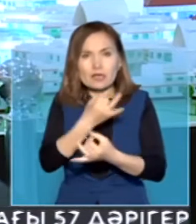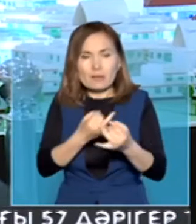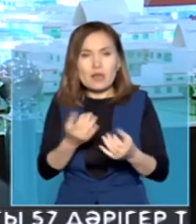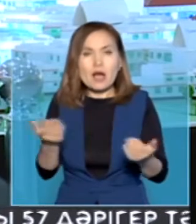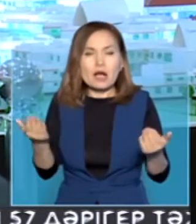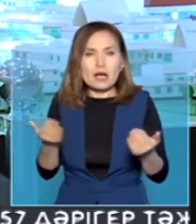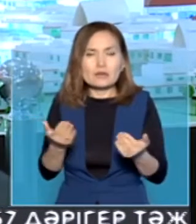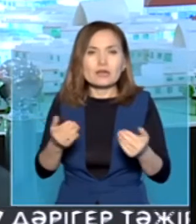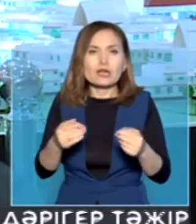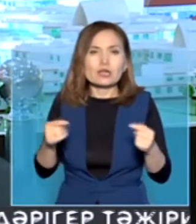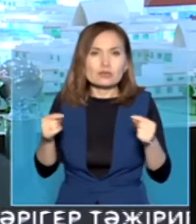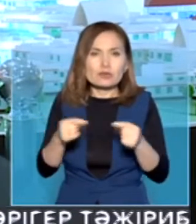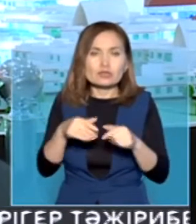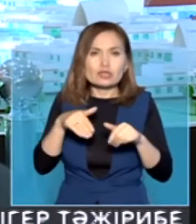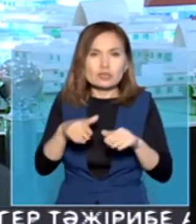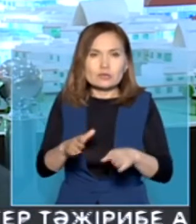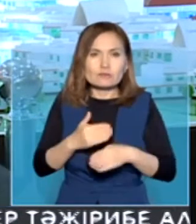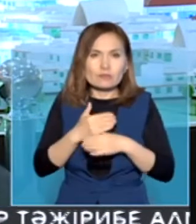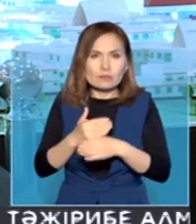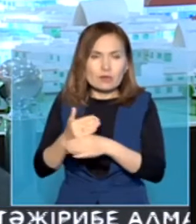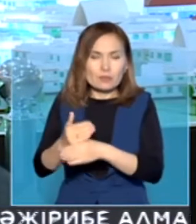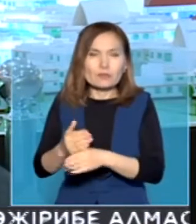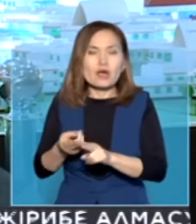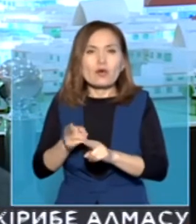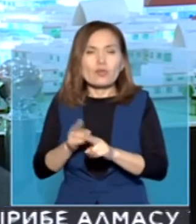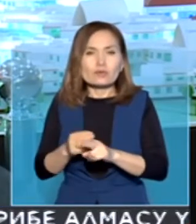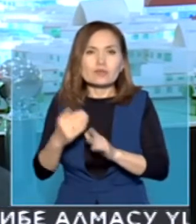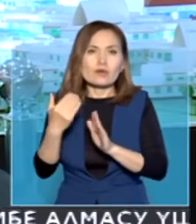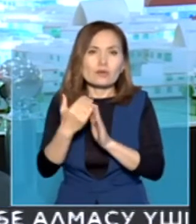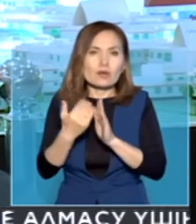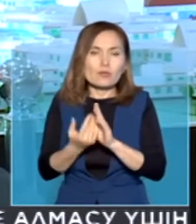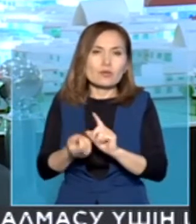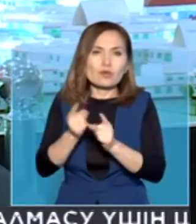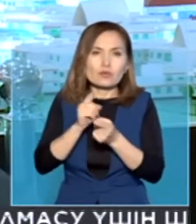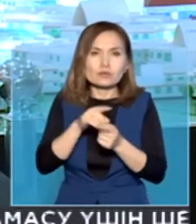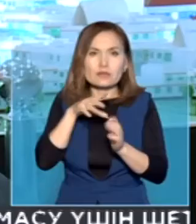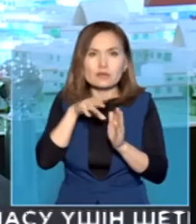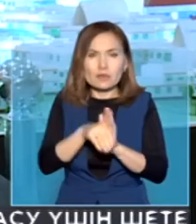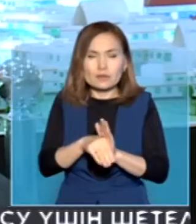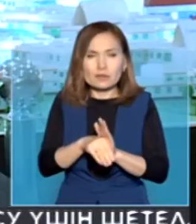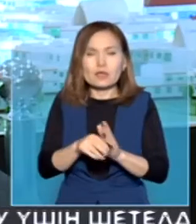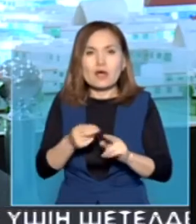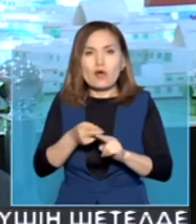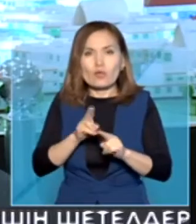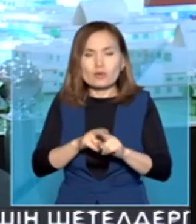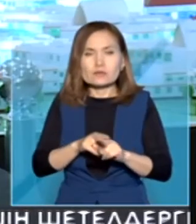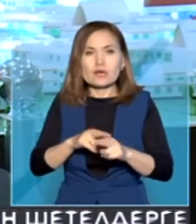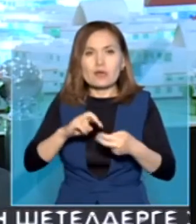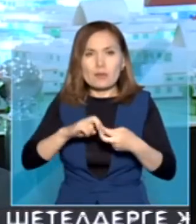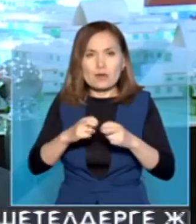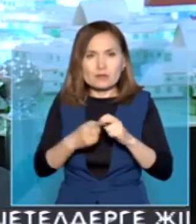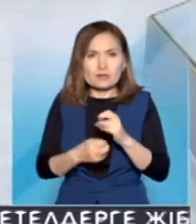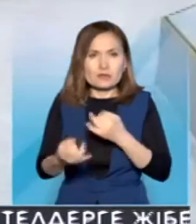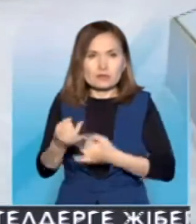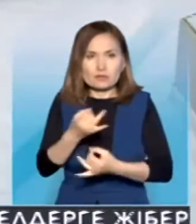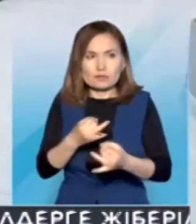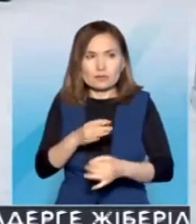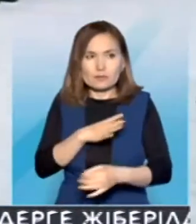қандай нормативті құқықтық актілерге өзгерістер енгізуге болатыны сол мәселелерді пысықтау үшін келіп